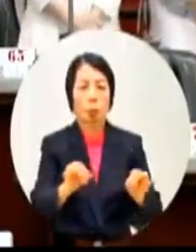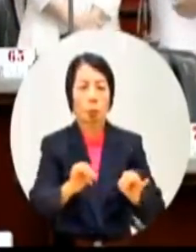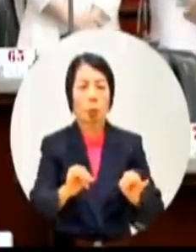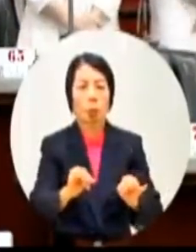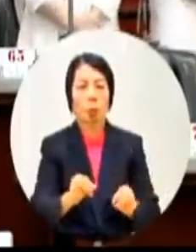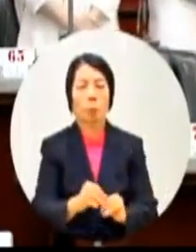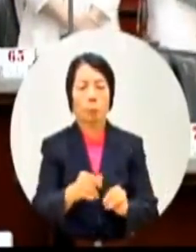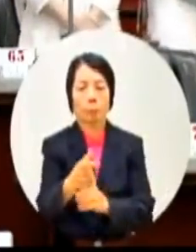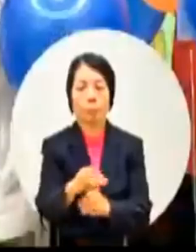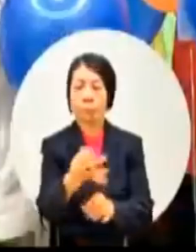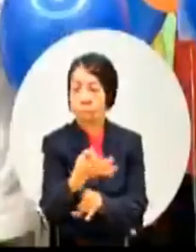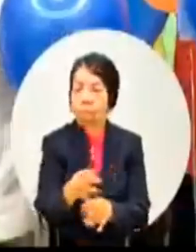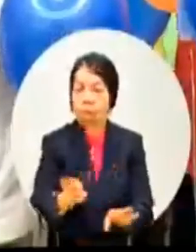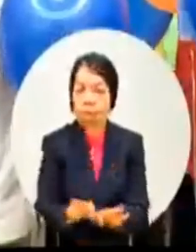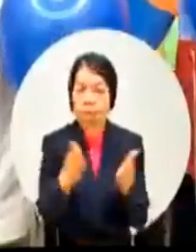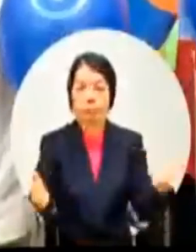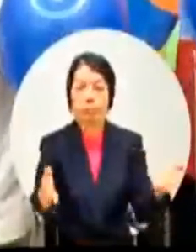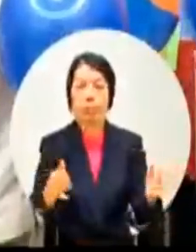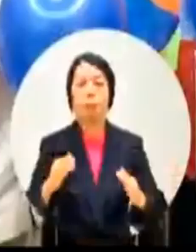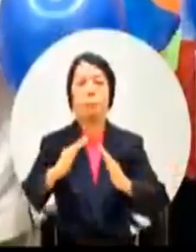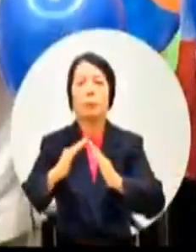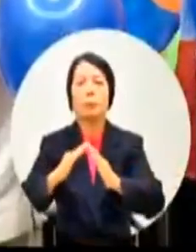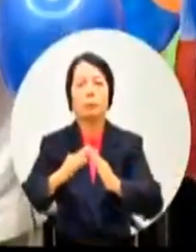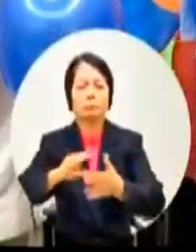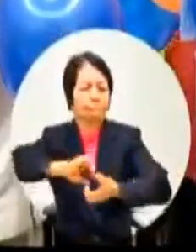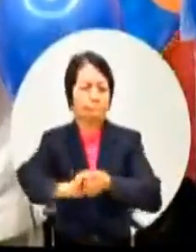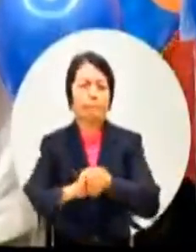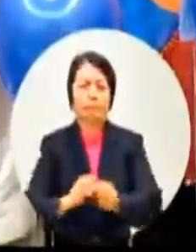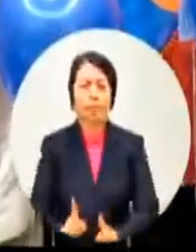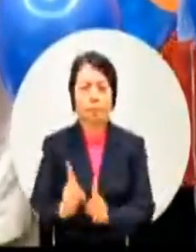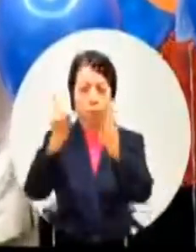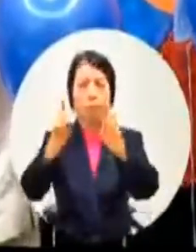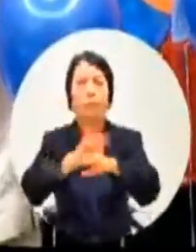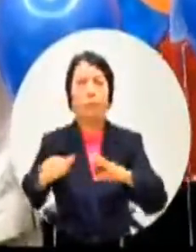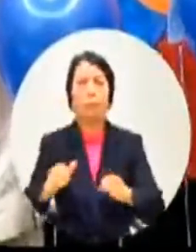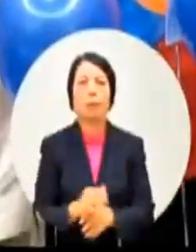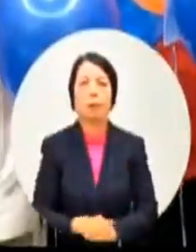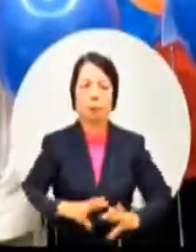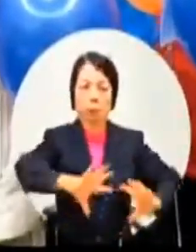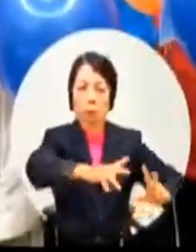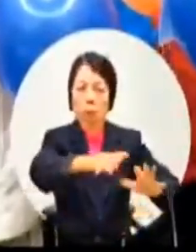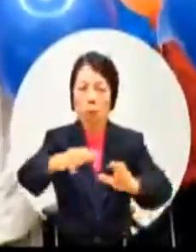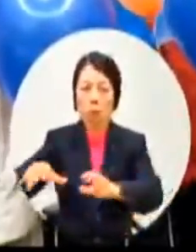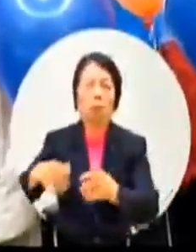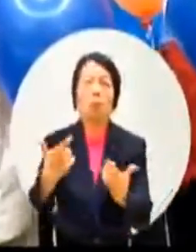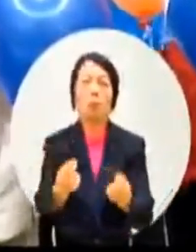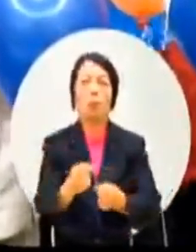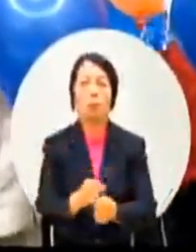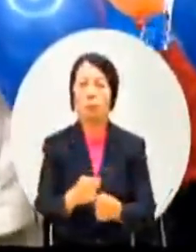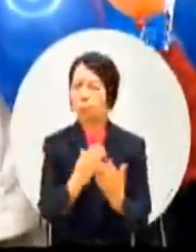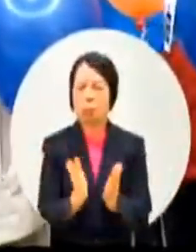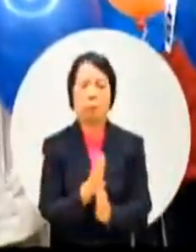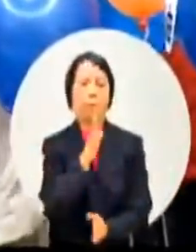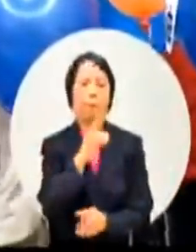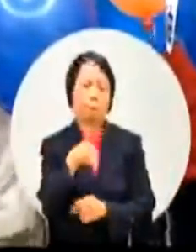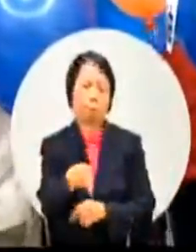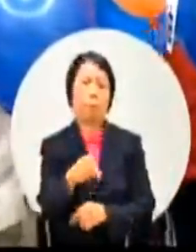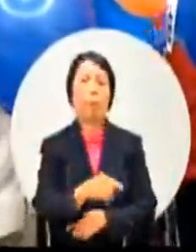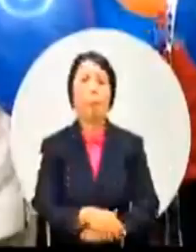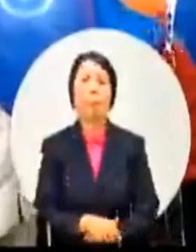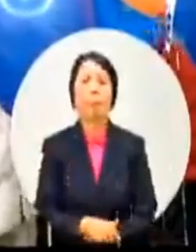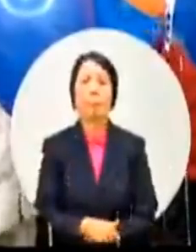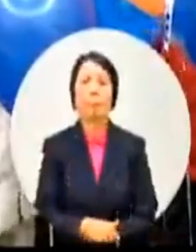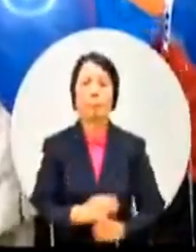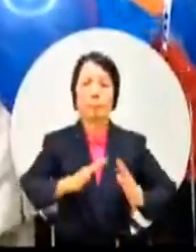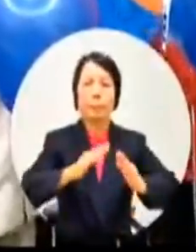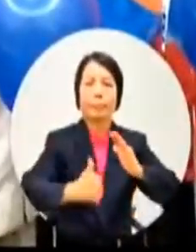了，所有包括很多的国家的城市都是这样。所以市长，你有要搁开放